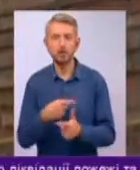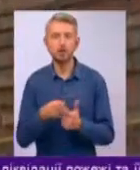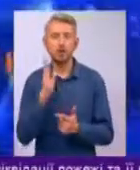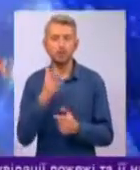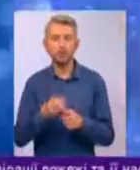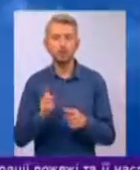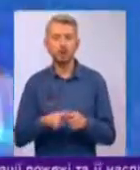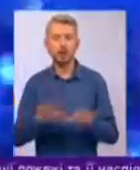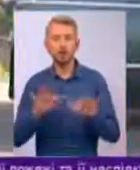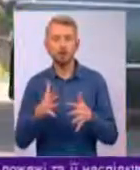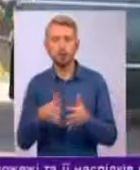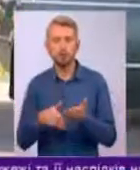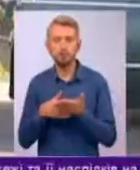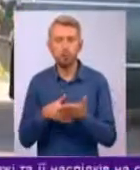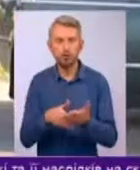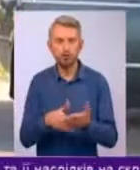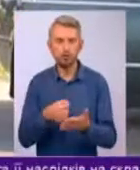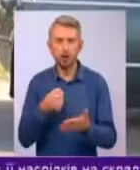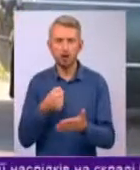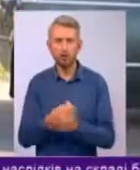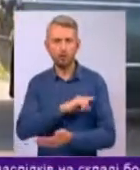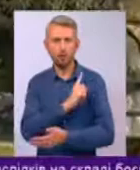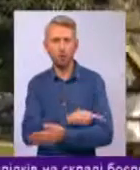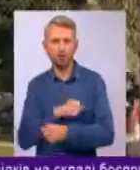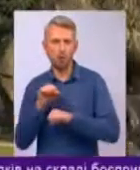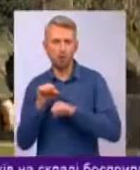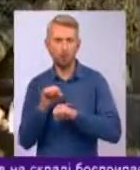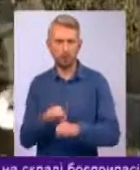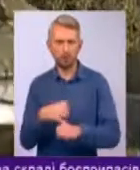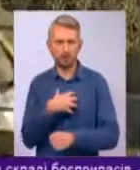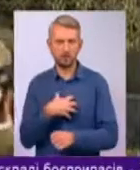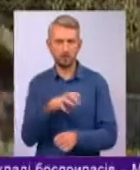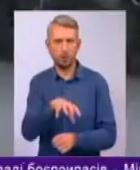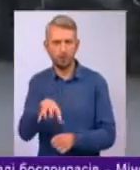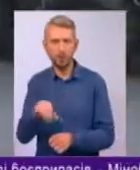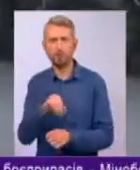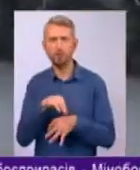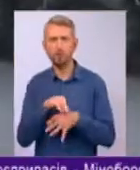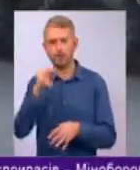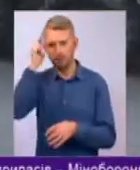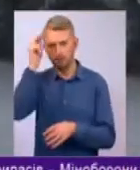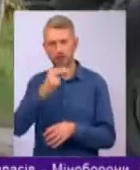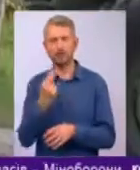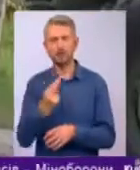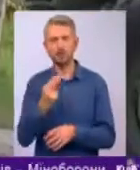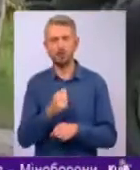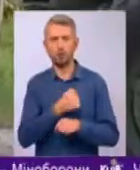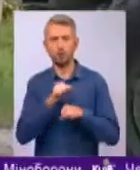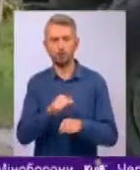ця подія поштовхом до посилення охорони стратегічних об'єктів та проведення навчань з цивільної